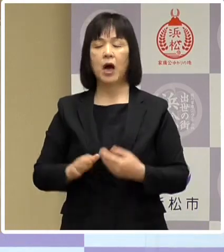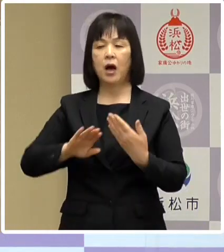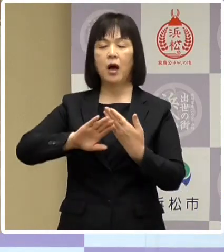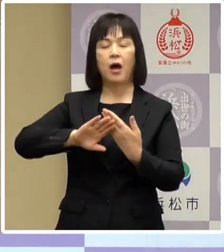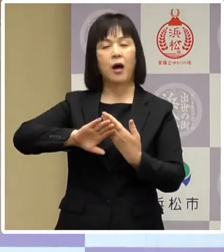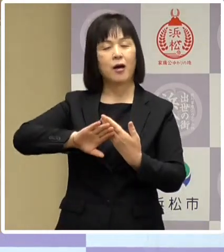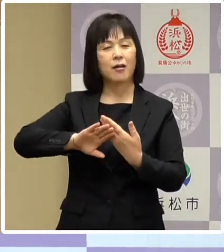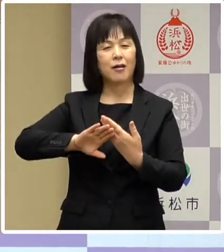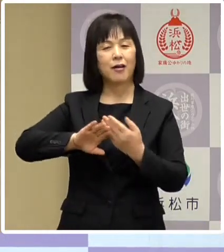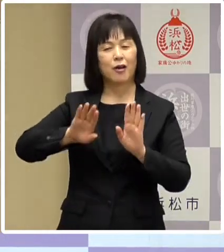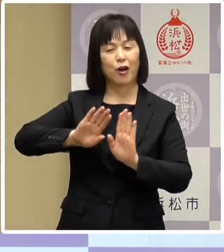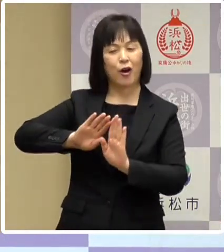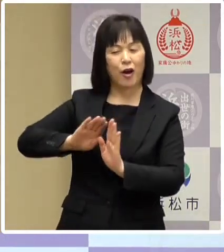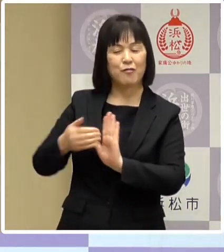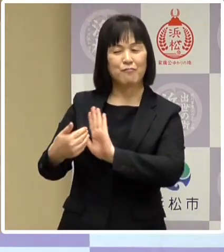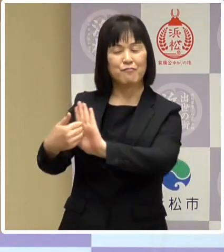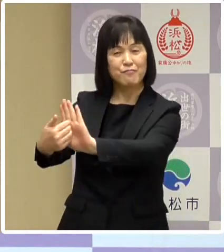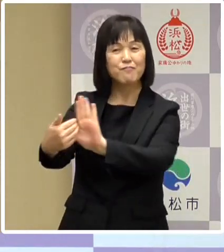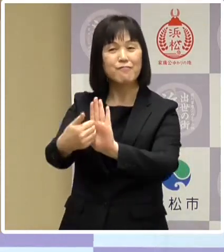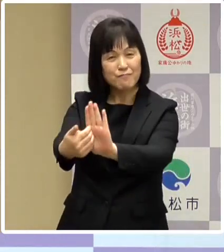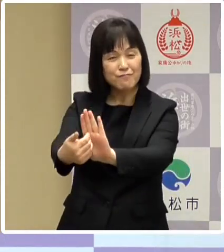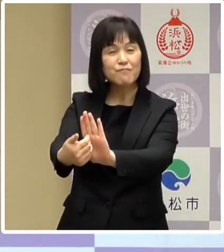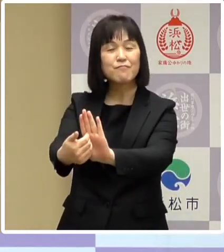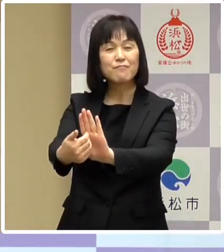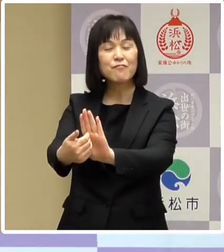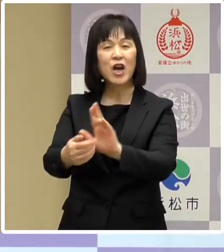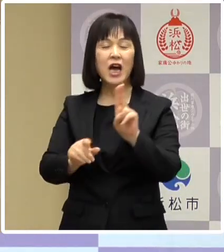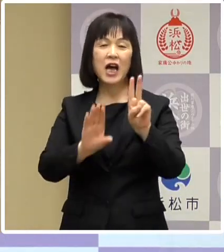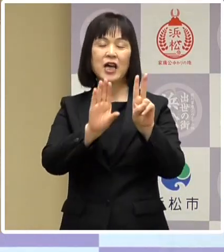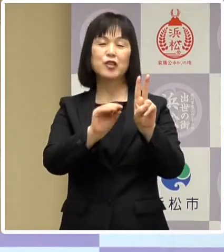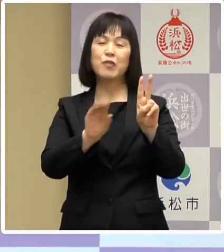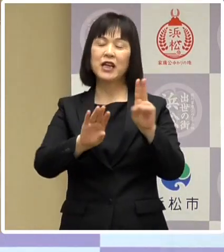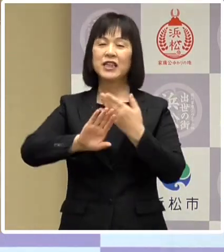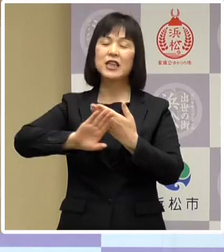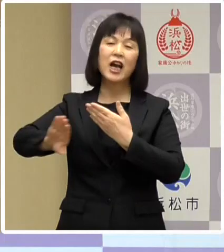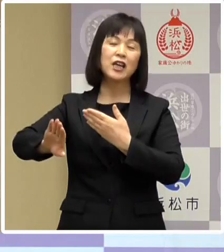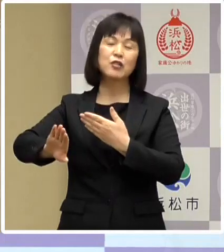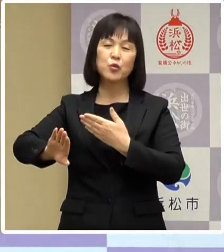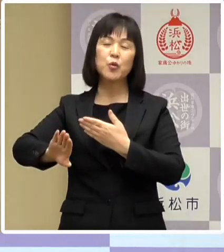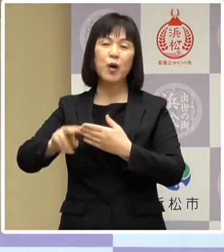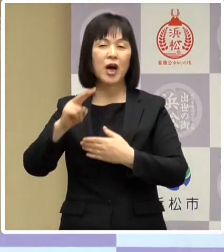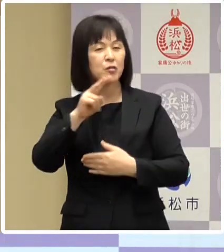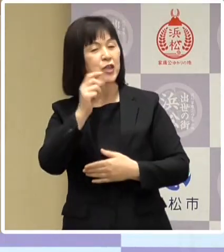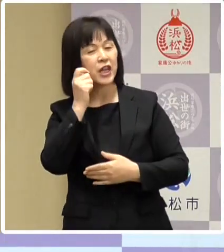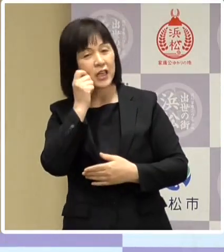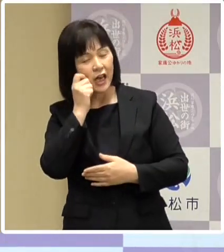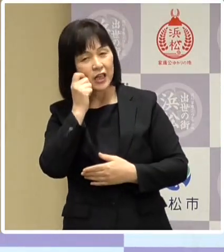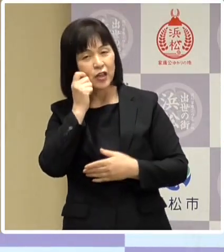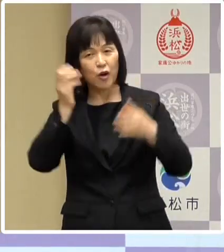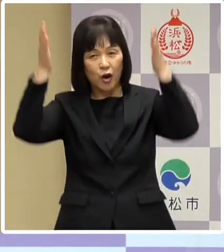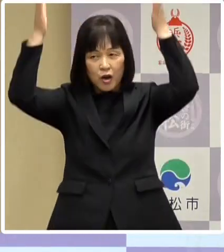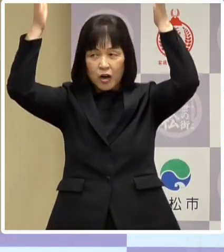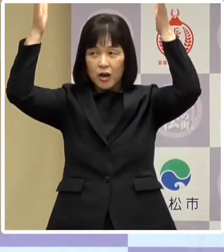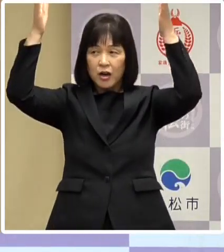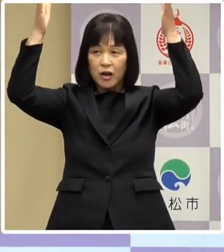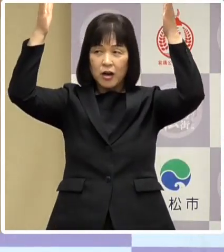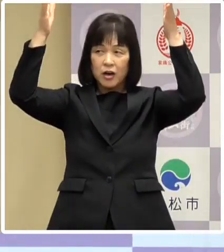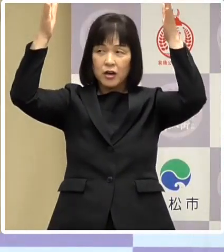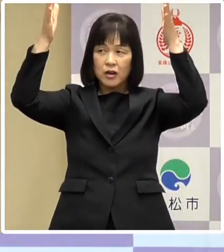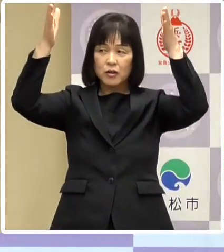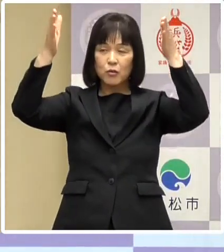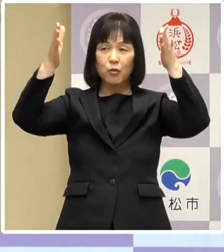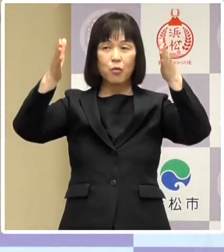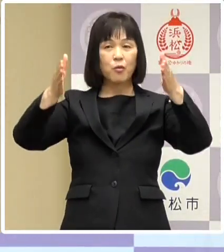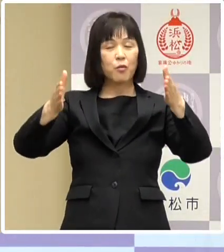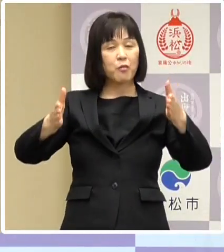排除するというか、何かしらその2万人に選ばれてない人は見れないような形のなんか両サイドが